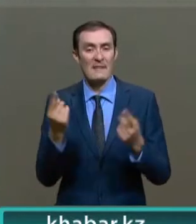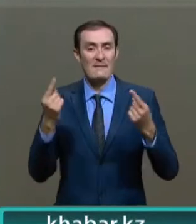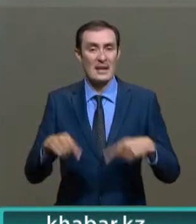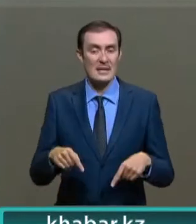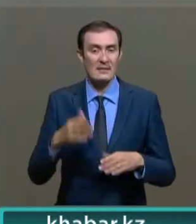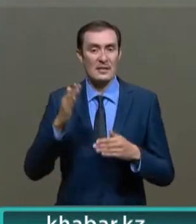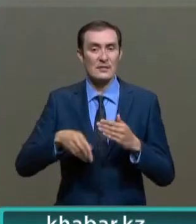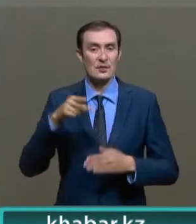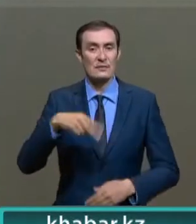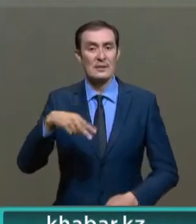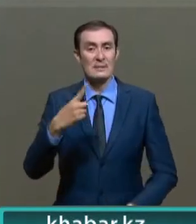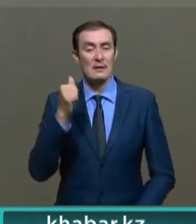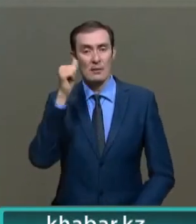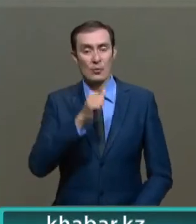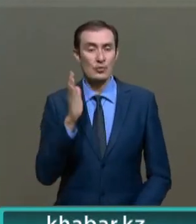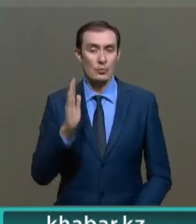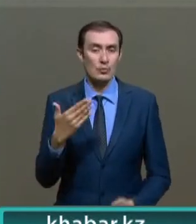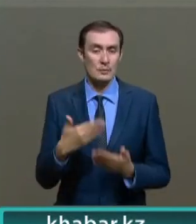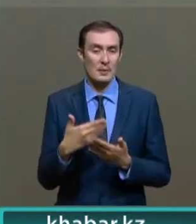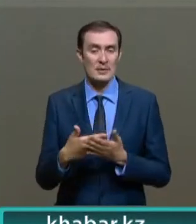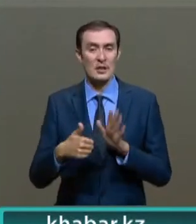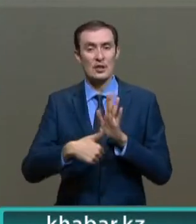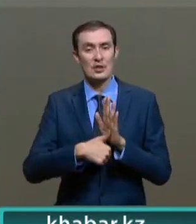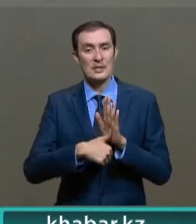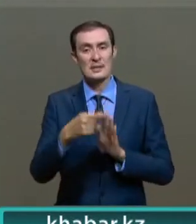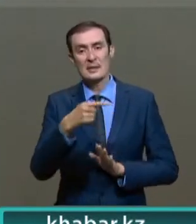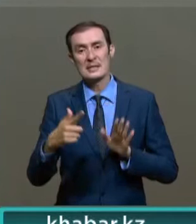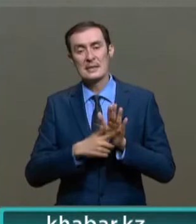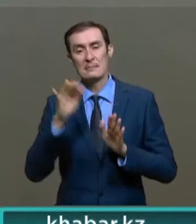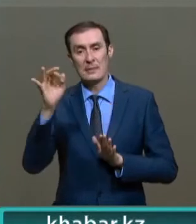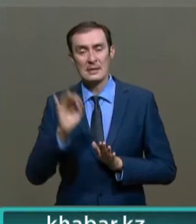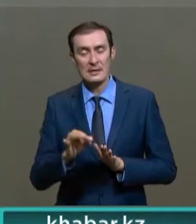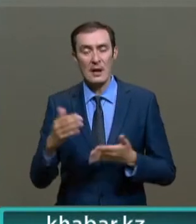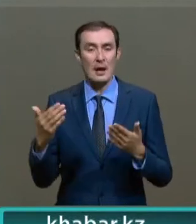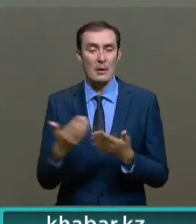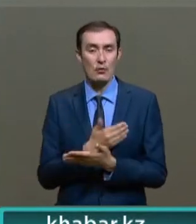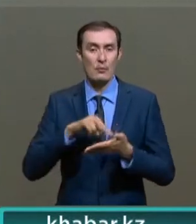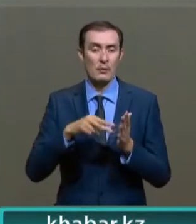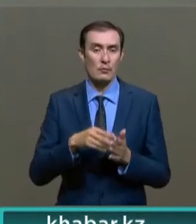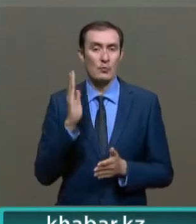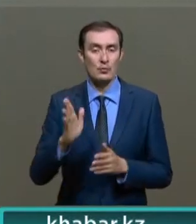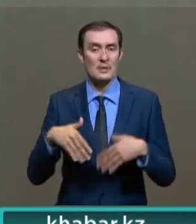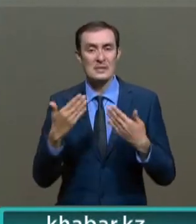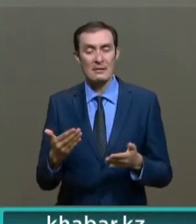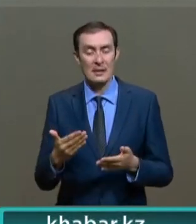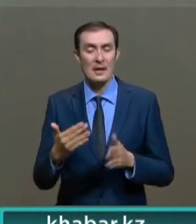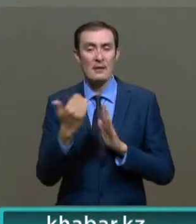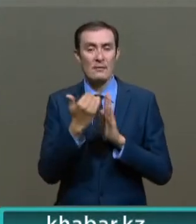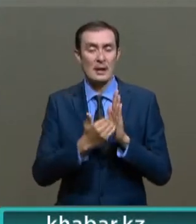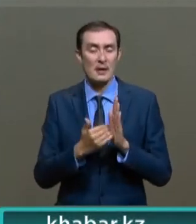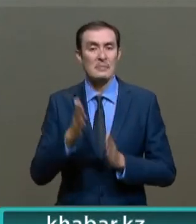концу 2021 года ожидается в коридоре 67 процентов обновленные прогнозы будут представлены в рамках